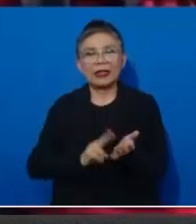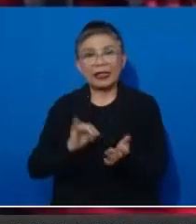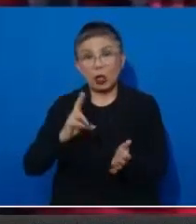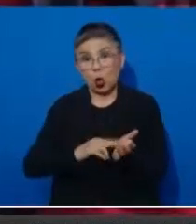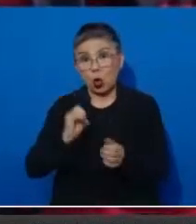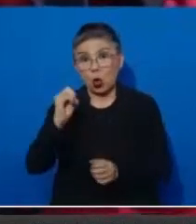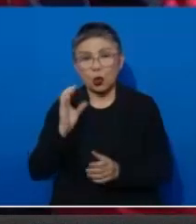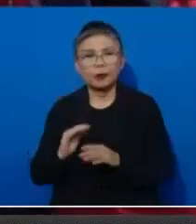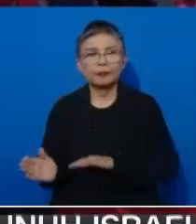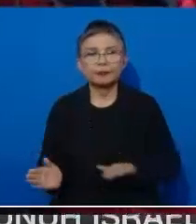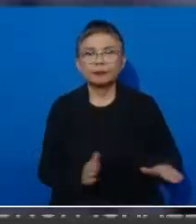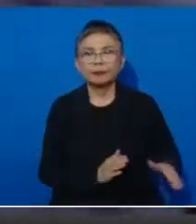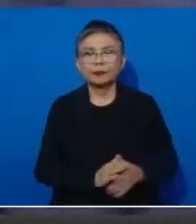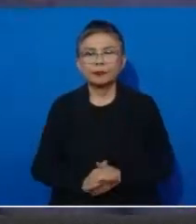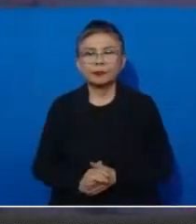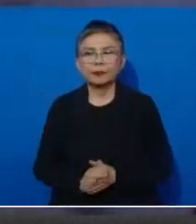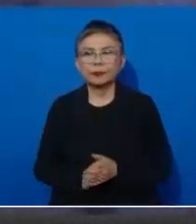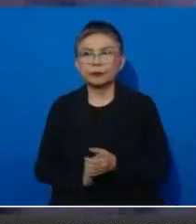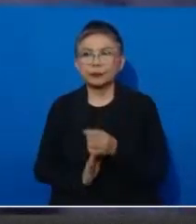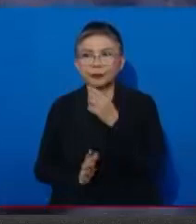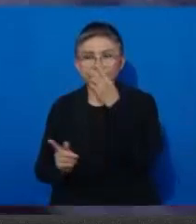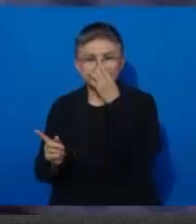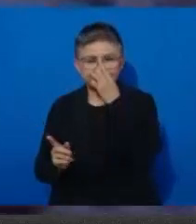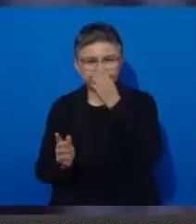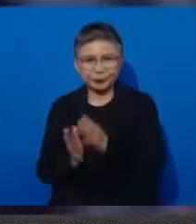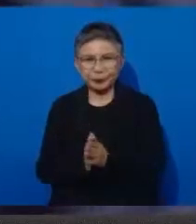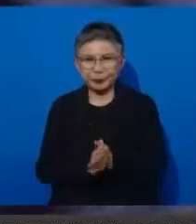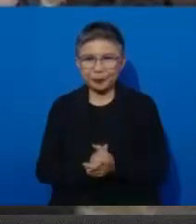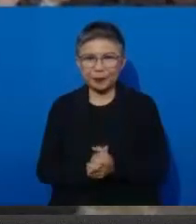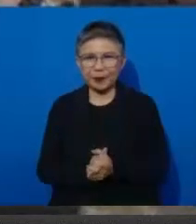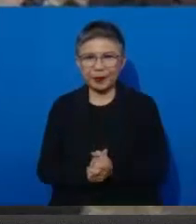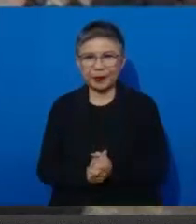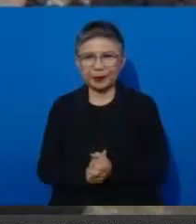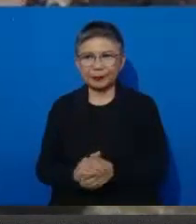Indonesia.